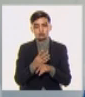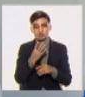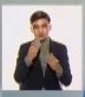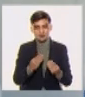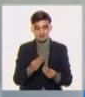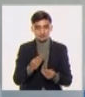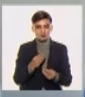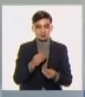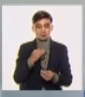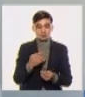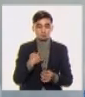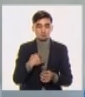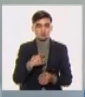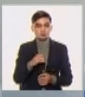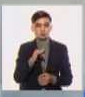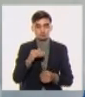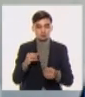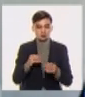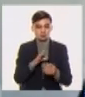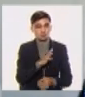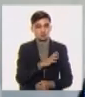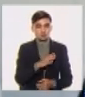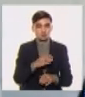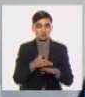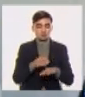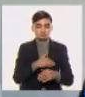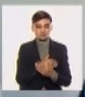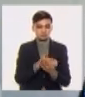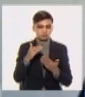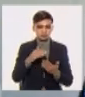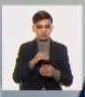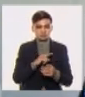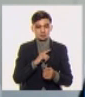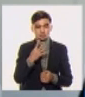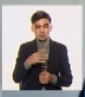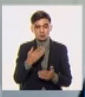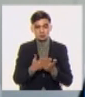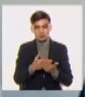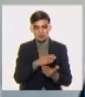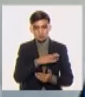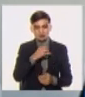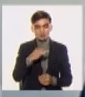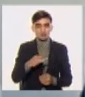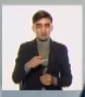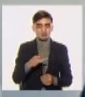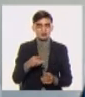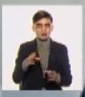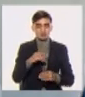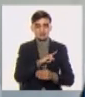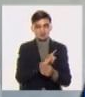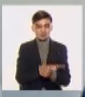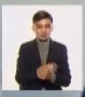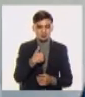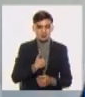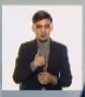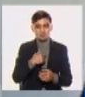да, получается, у меня уже была очень высокая температура, где-то около 40, и сильнейшая